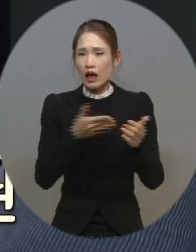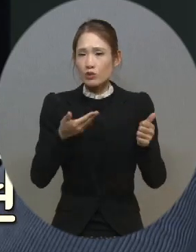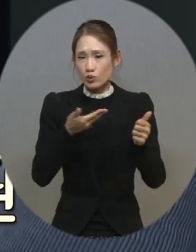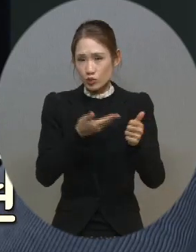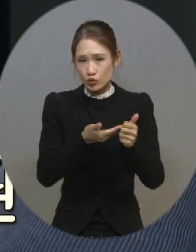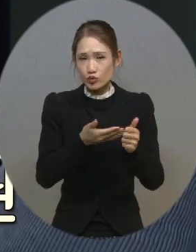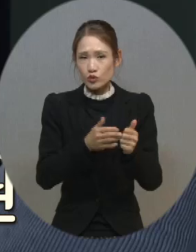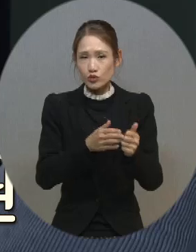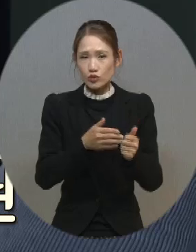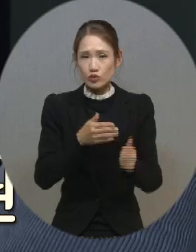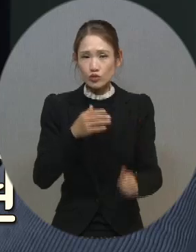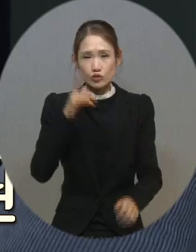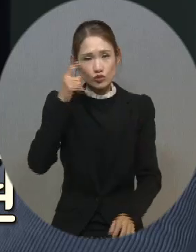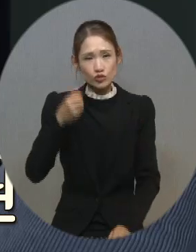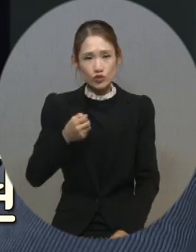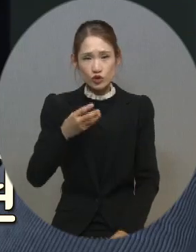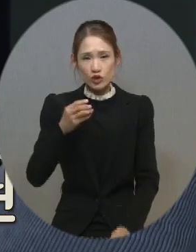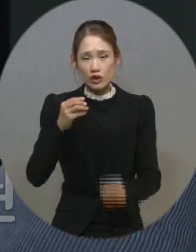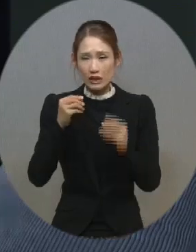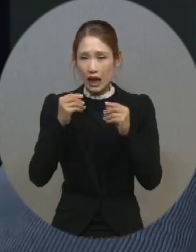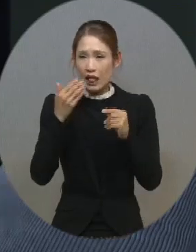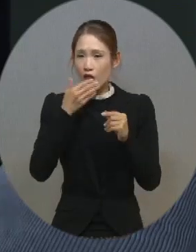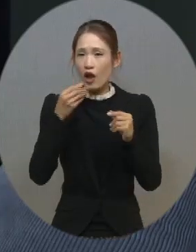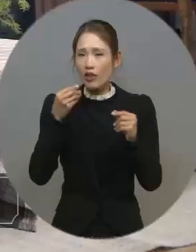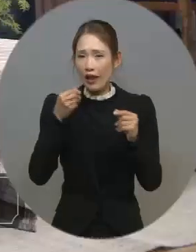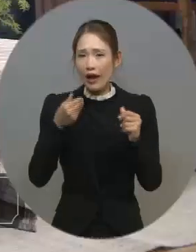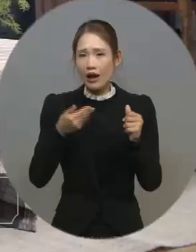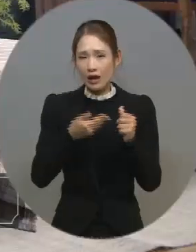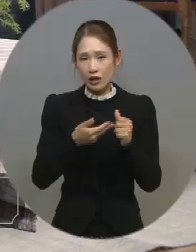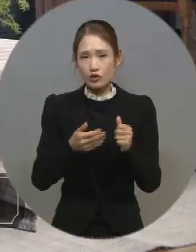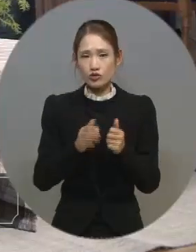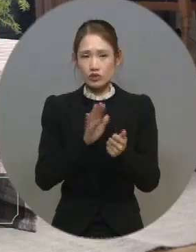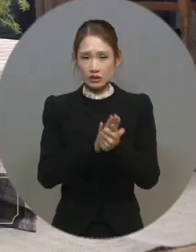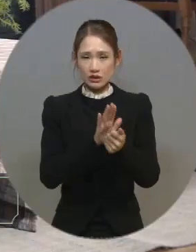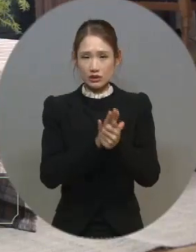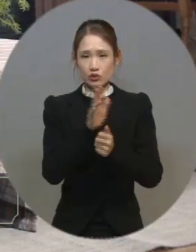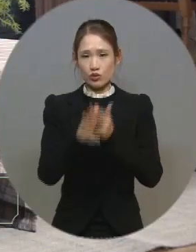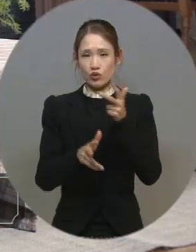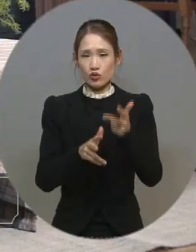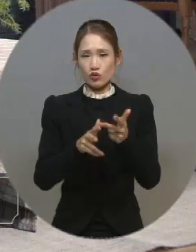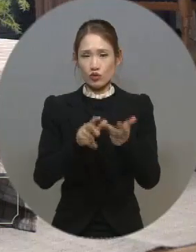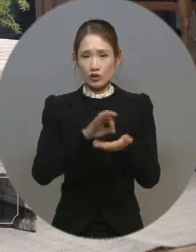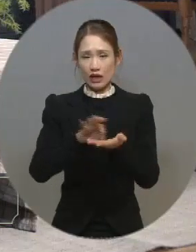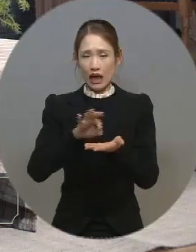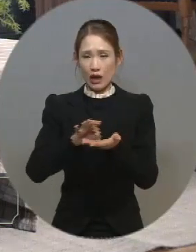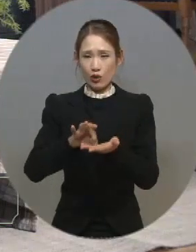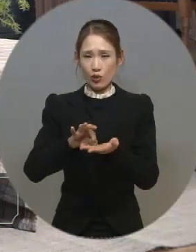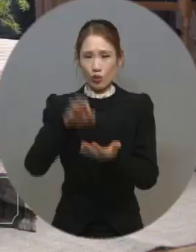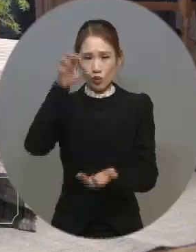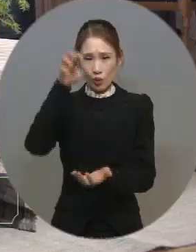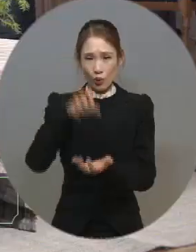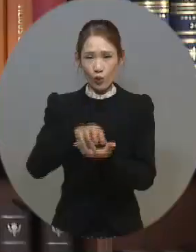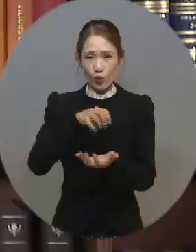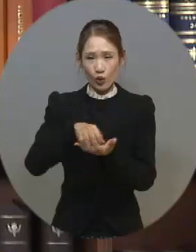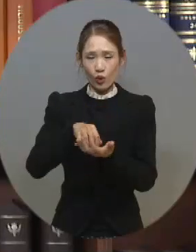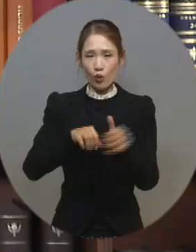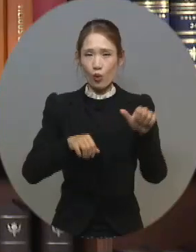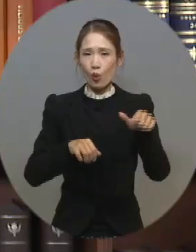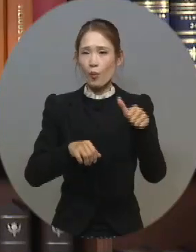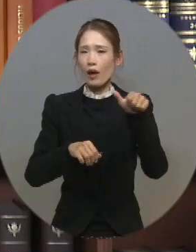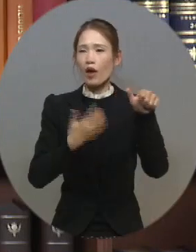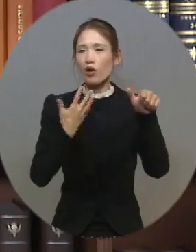우유가루, 설탕가루, 기저귀까지 했던 어린애들은 지원사업관에서 쓴 돈이 한 550억을 썼어요.